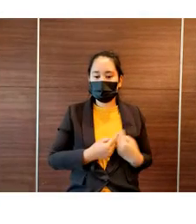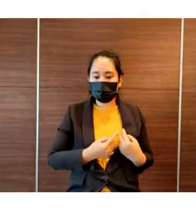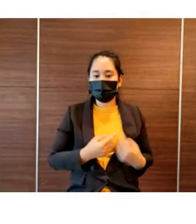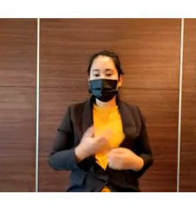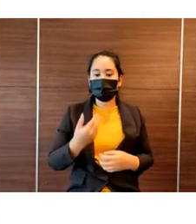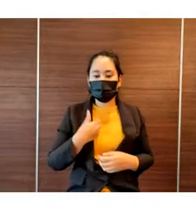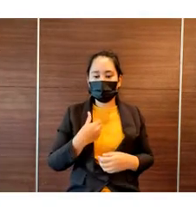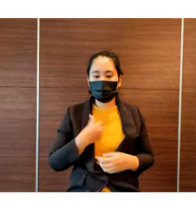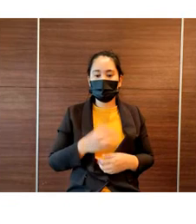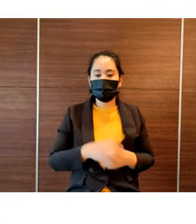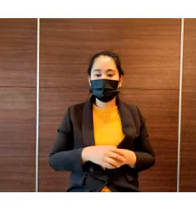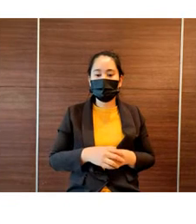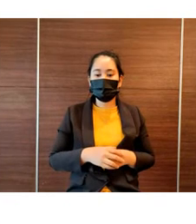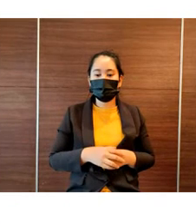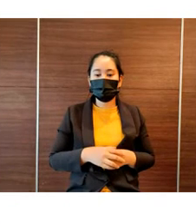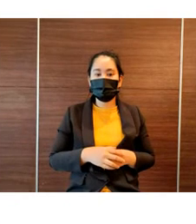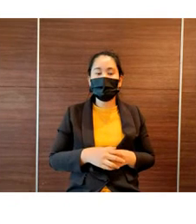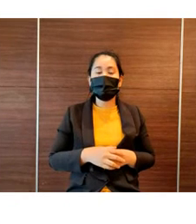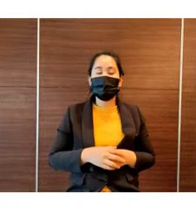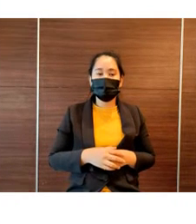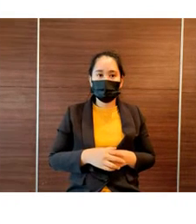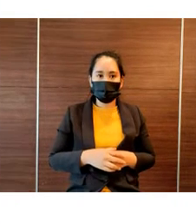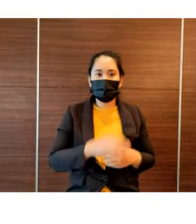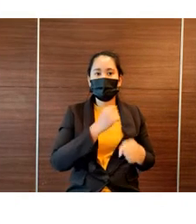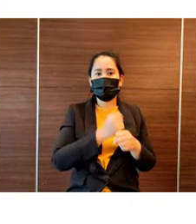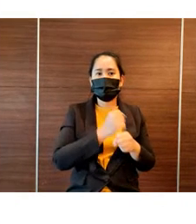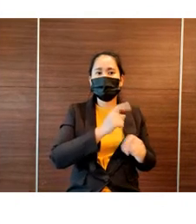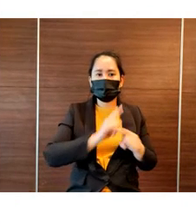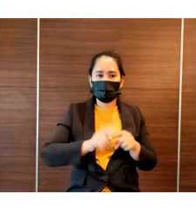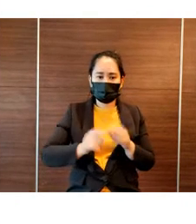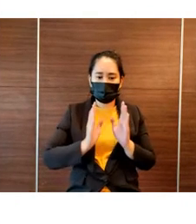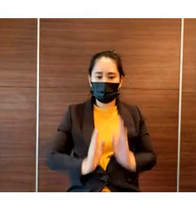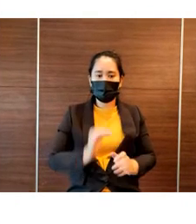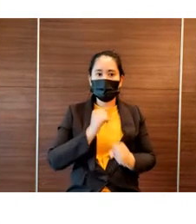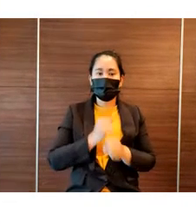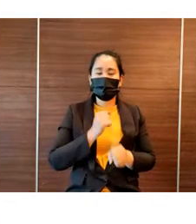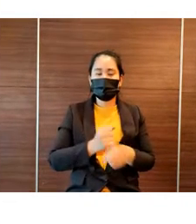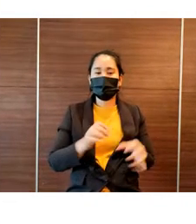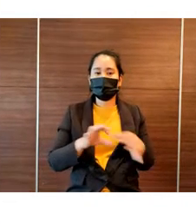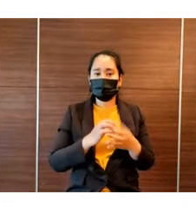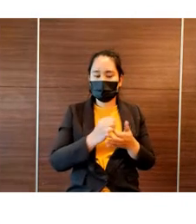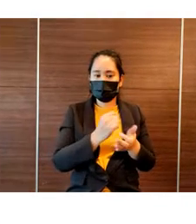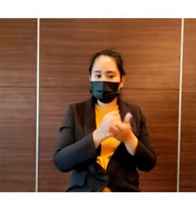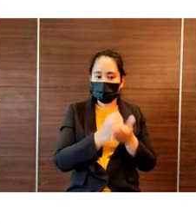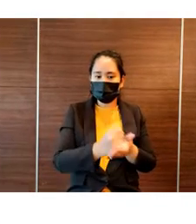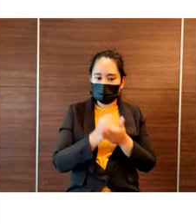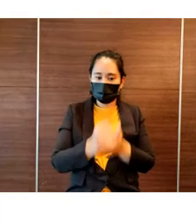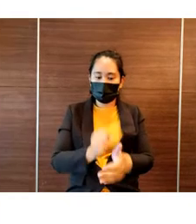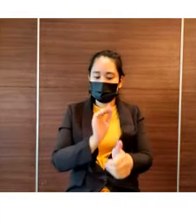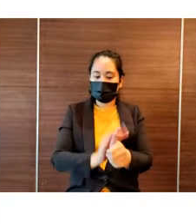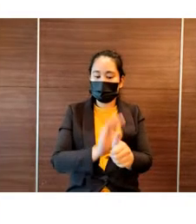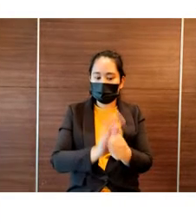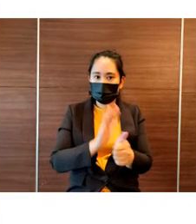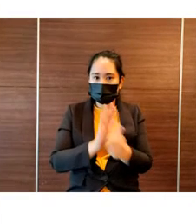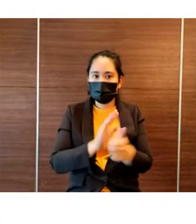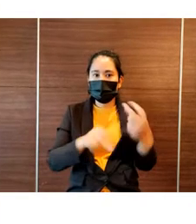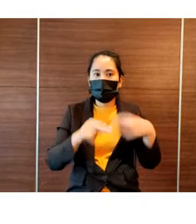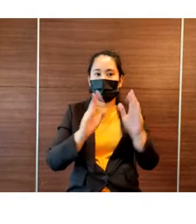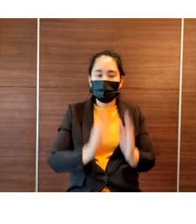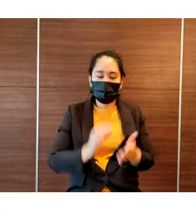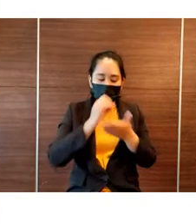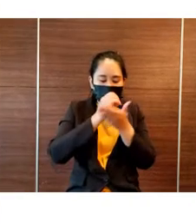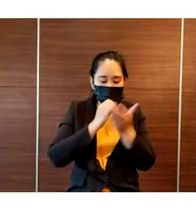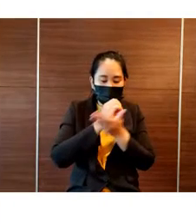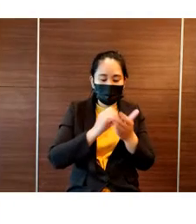มันอาจจะเป็นส่วนหนึ่งของหลายๆที่เนาะที่เป็นคนทำงานทางด้านการบำบัดดูแลผู้ที่ใช้ยาเนี่ยบาง